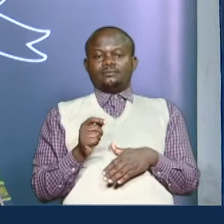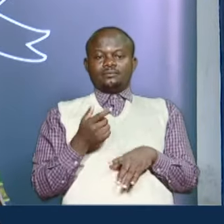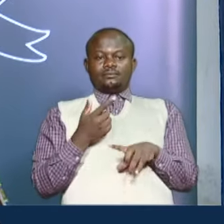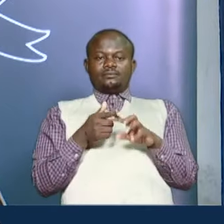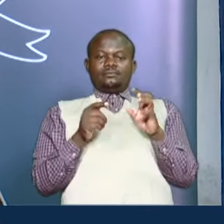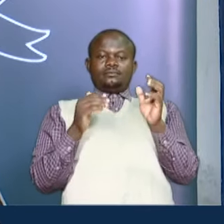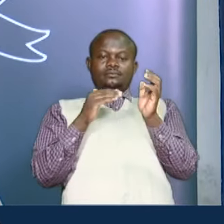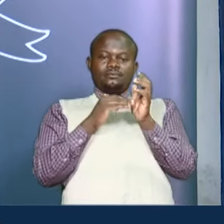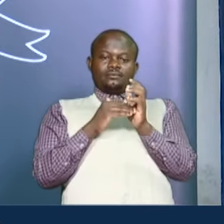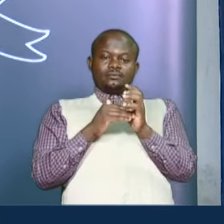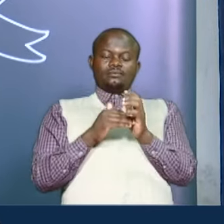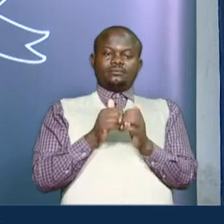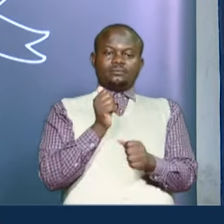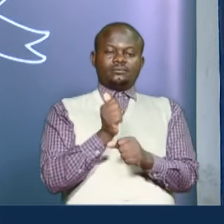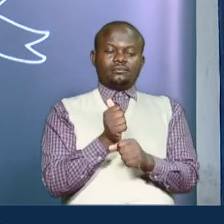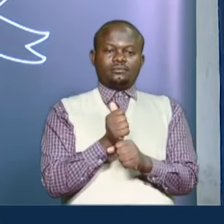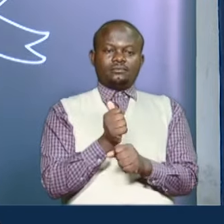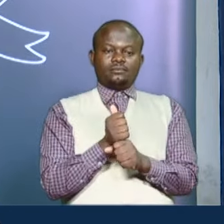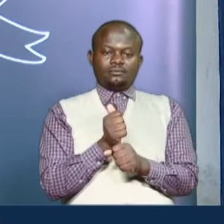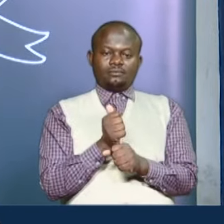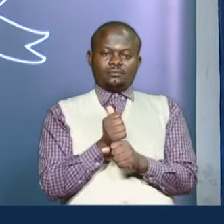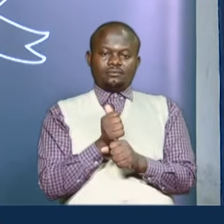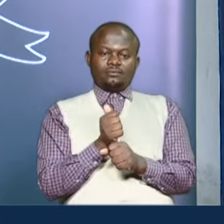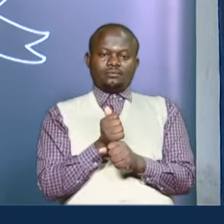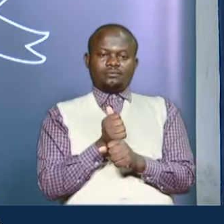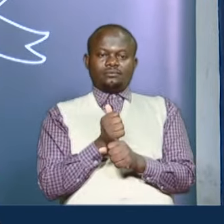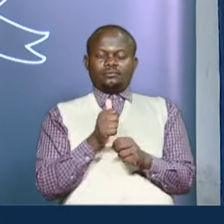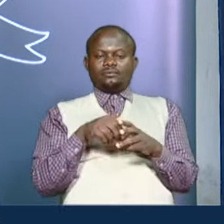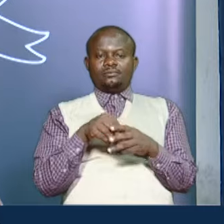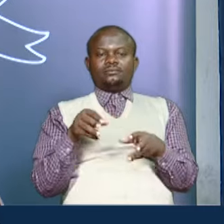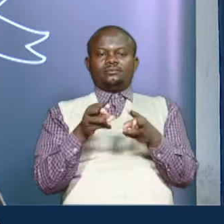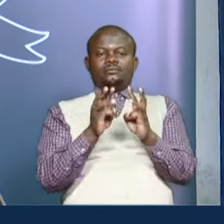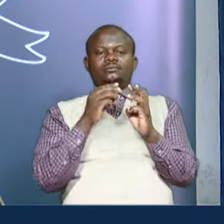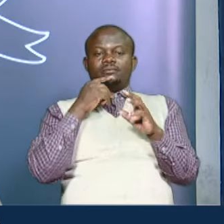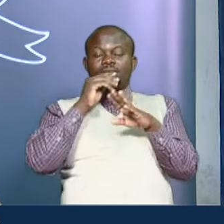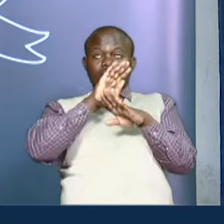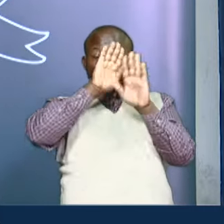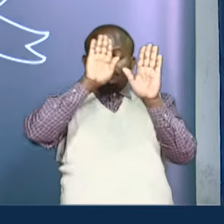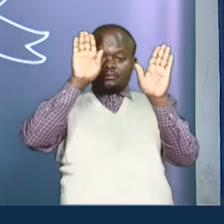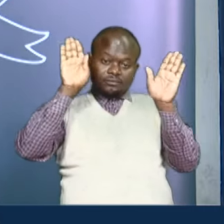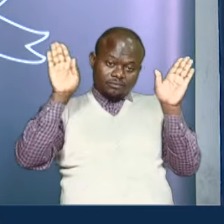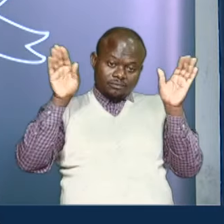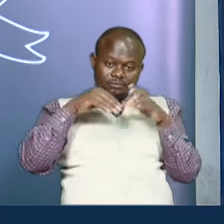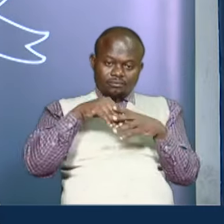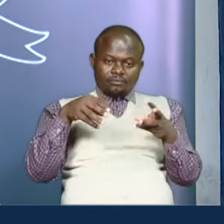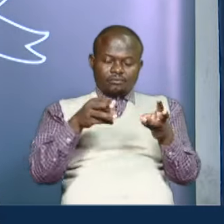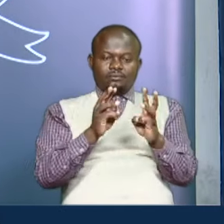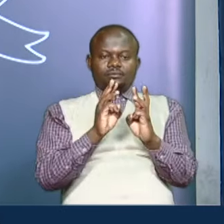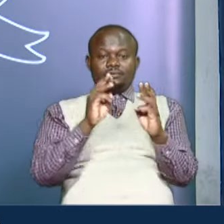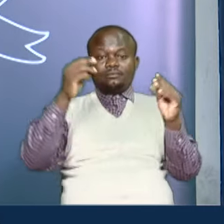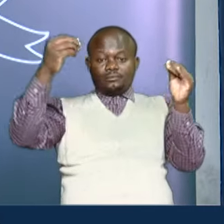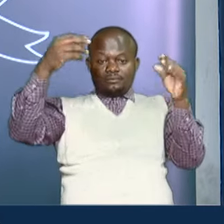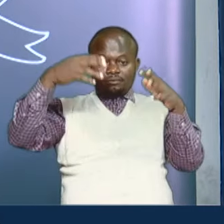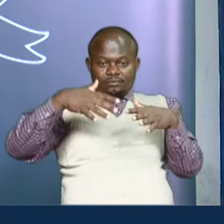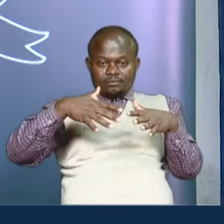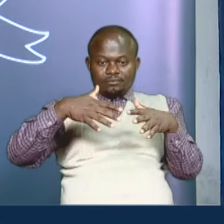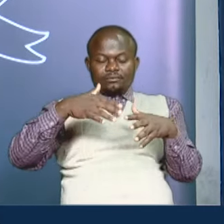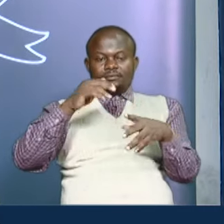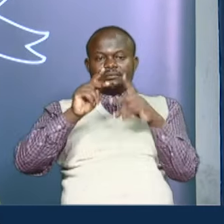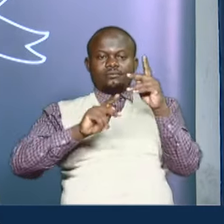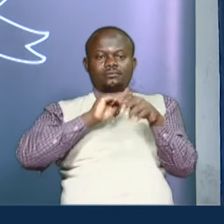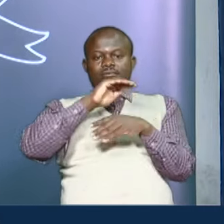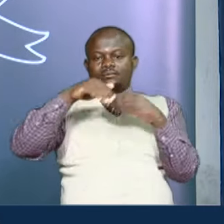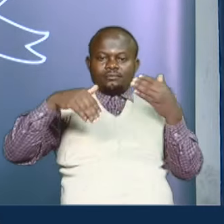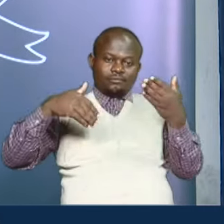noneho bigakorwa mu buryo buri transparent mu buryo bugaragara buri muntu